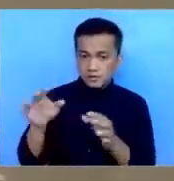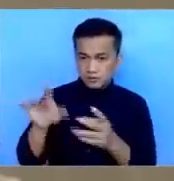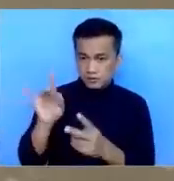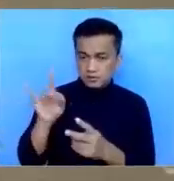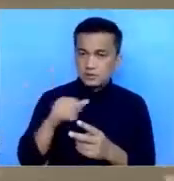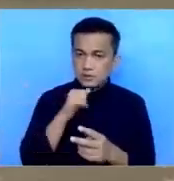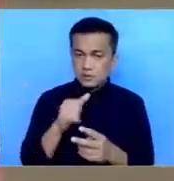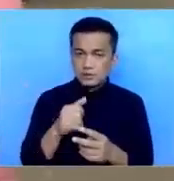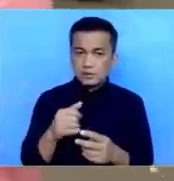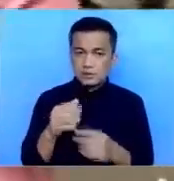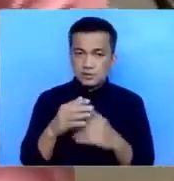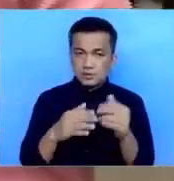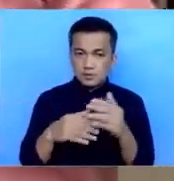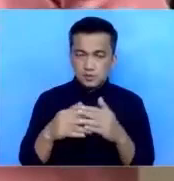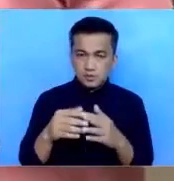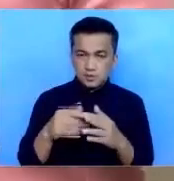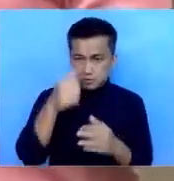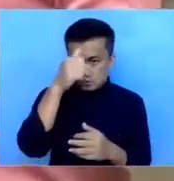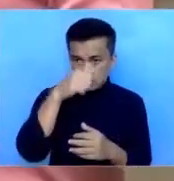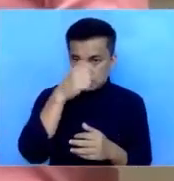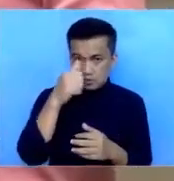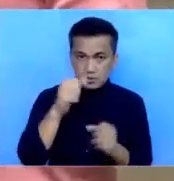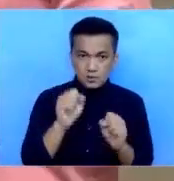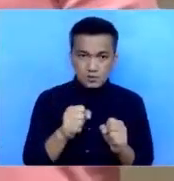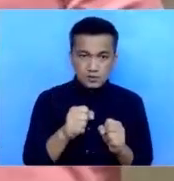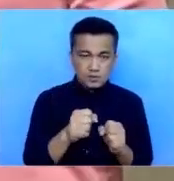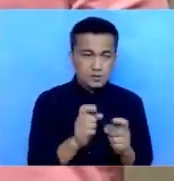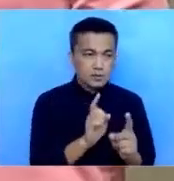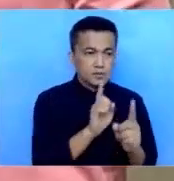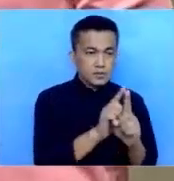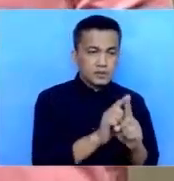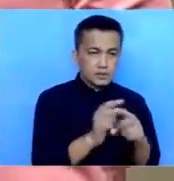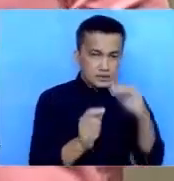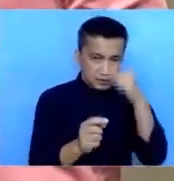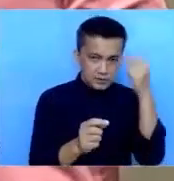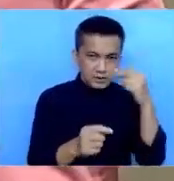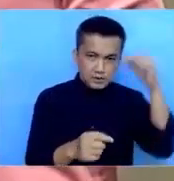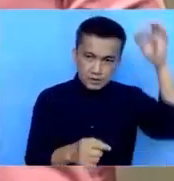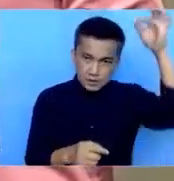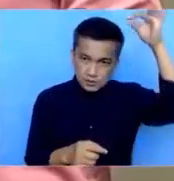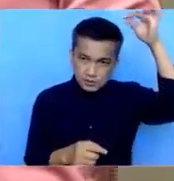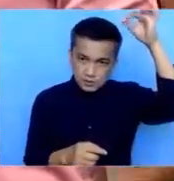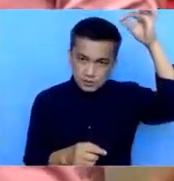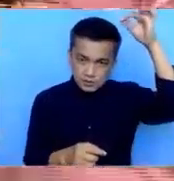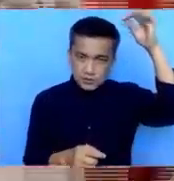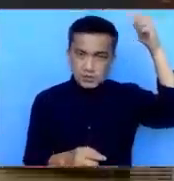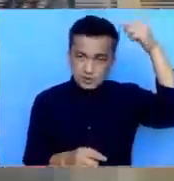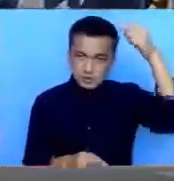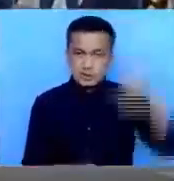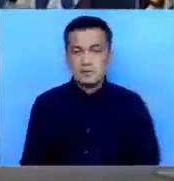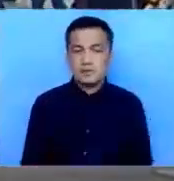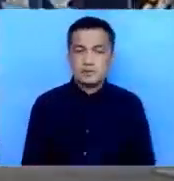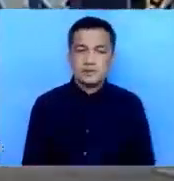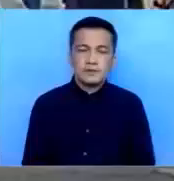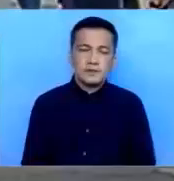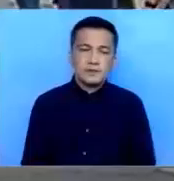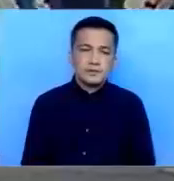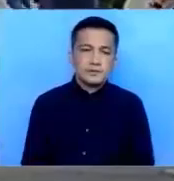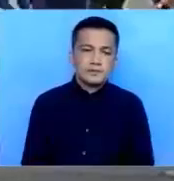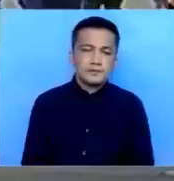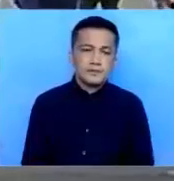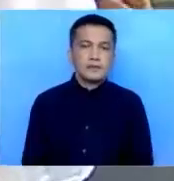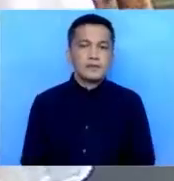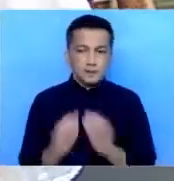mga noong abo, pwede silang lumapit sa mga madre dito at sabihing ibudbud na lamang ito sa kanilang ulo. Halos ganito